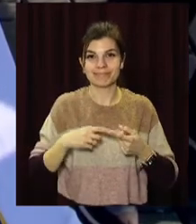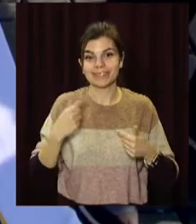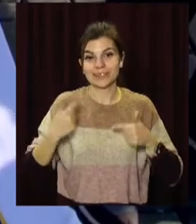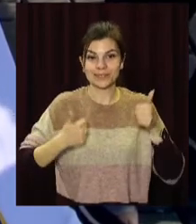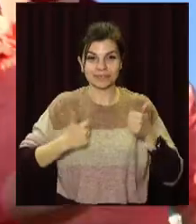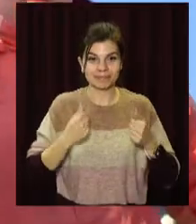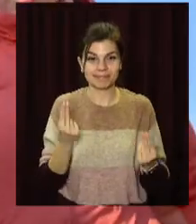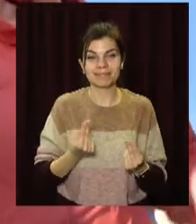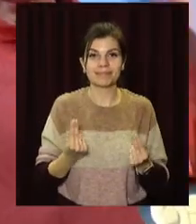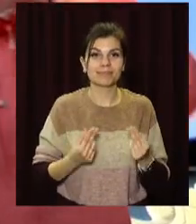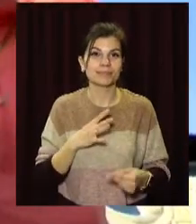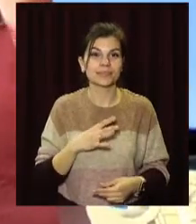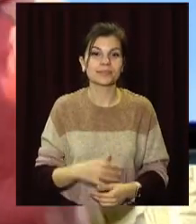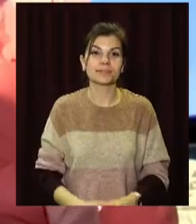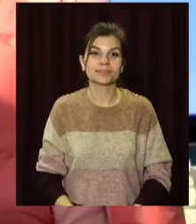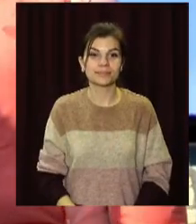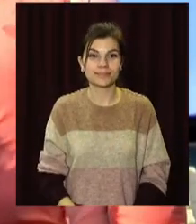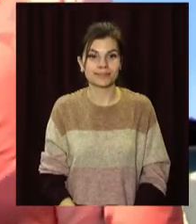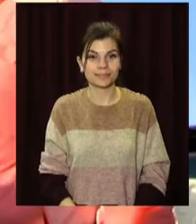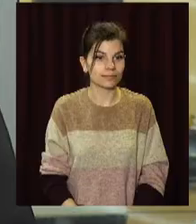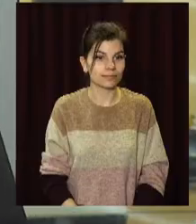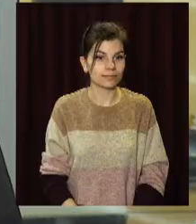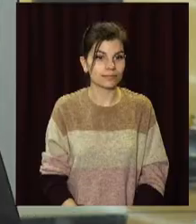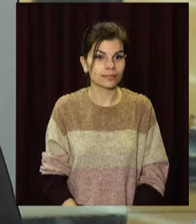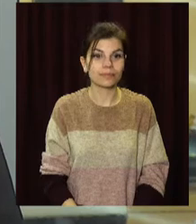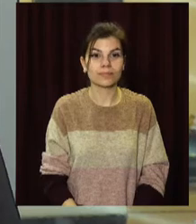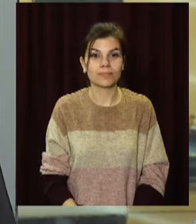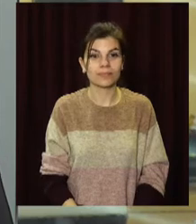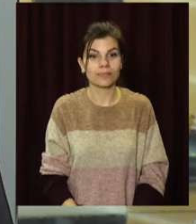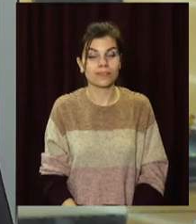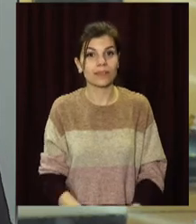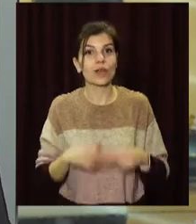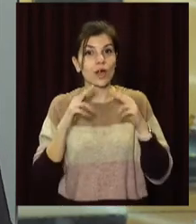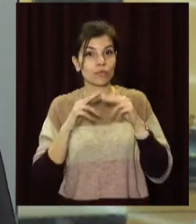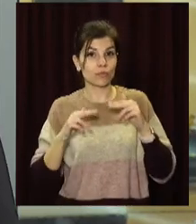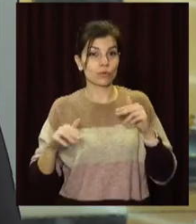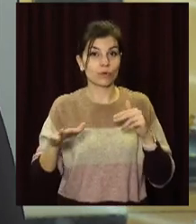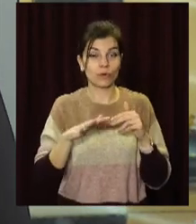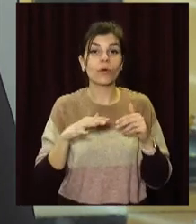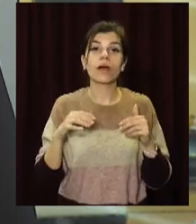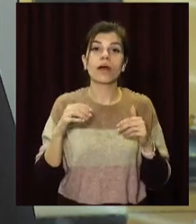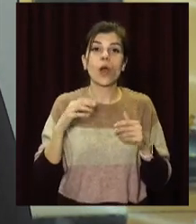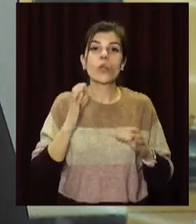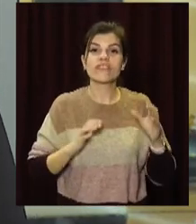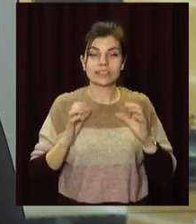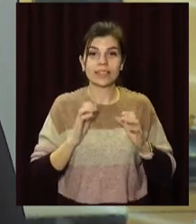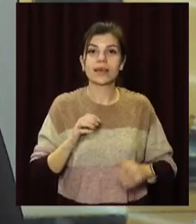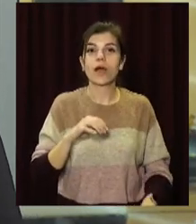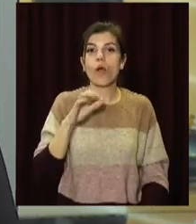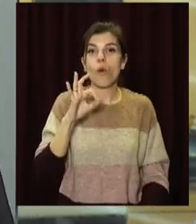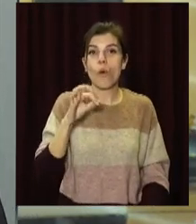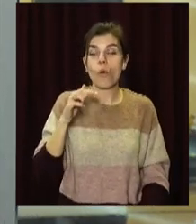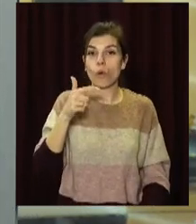Борис Єфімов, Open News, телеканал «Відкритий». В Дніпровському університеті Олеся Гончара обрали